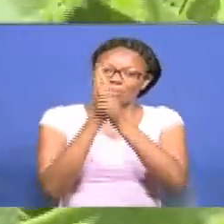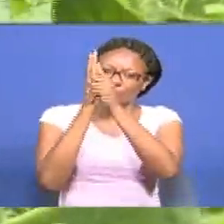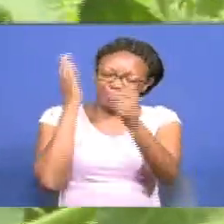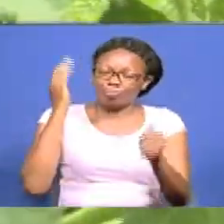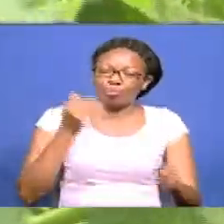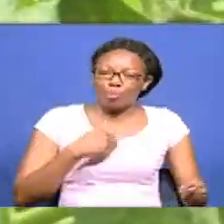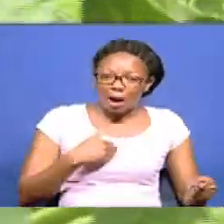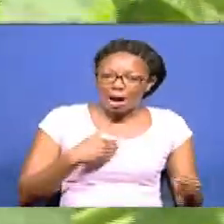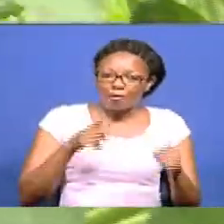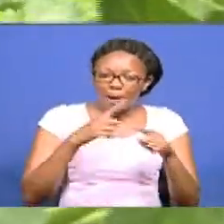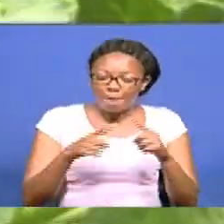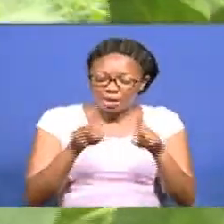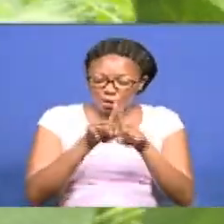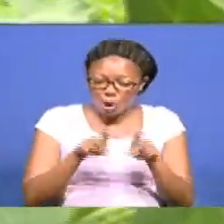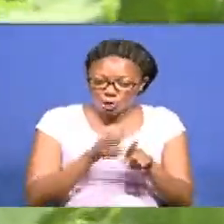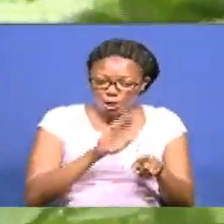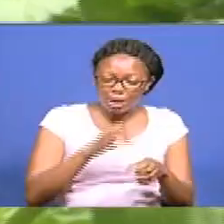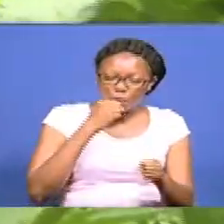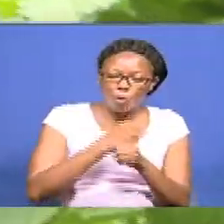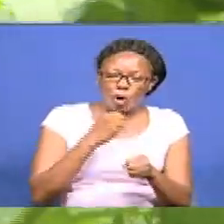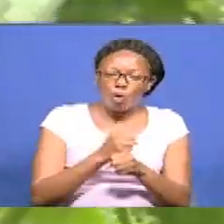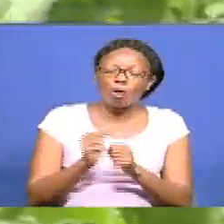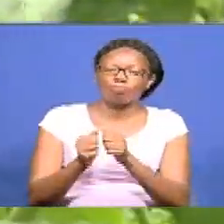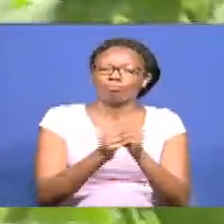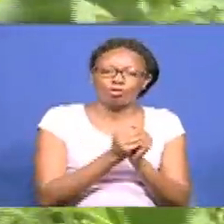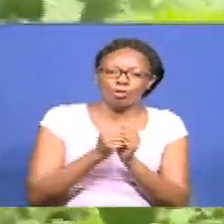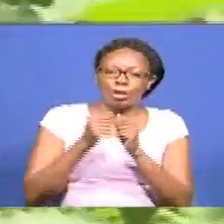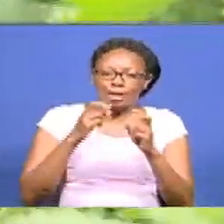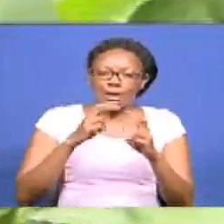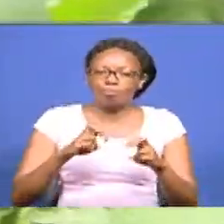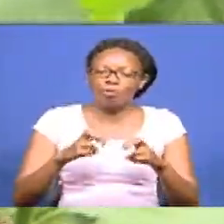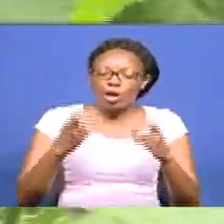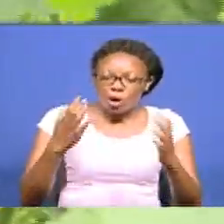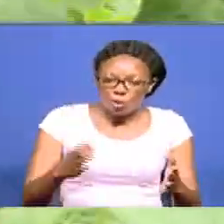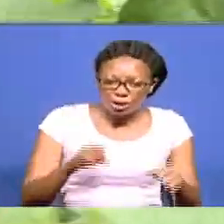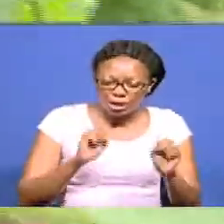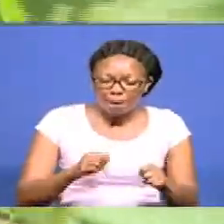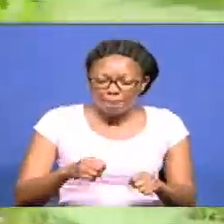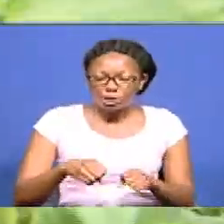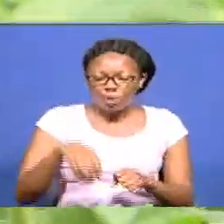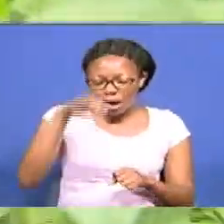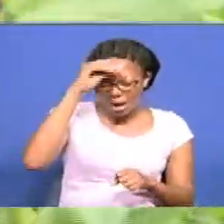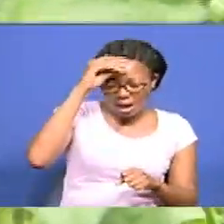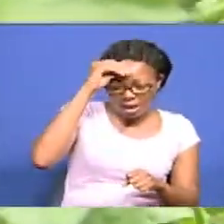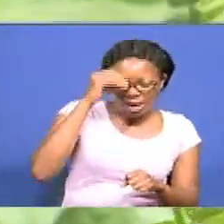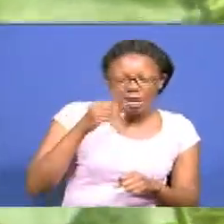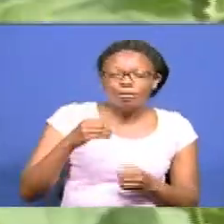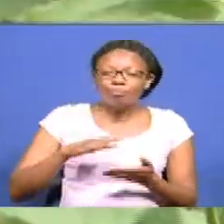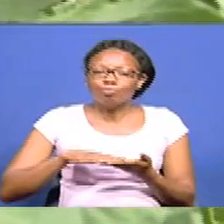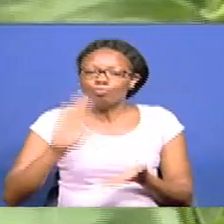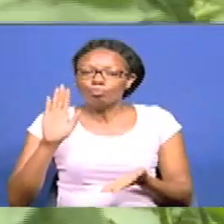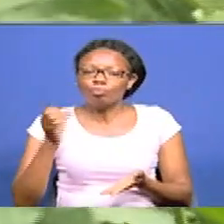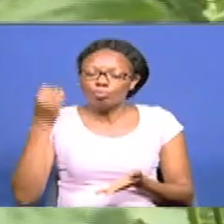Grace Rock bado hushirikiana na watafiti wa kilimo ili kujua mengi zaidi na kupata suluhu kwa shida zozote